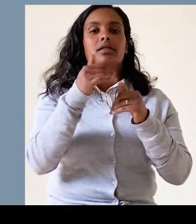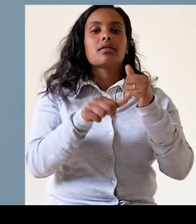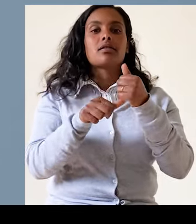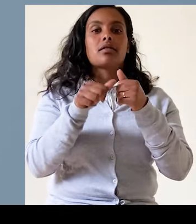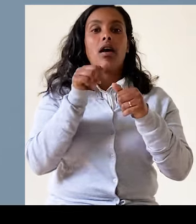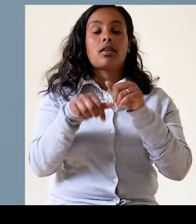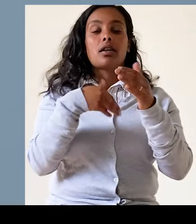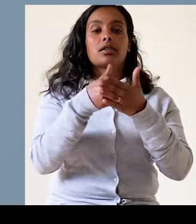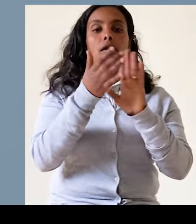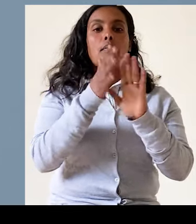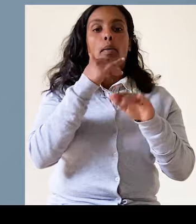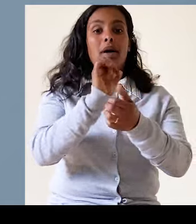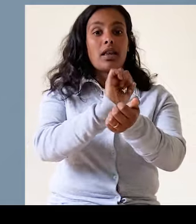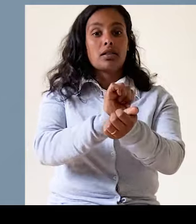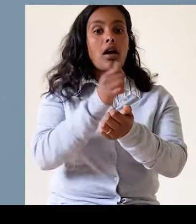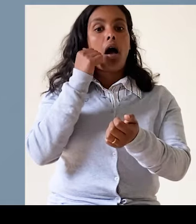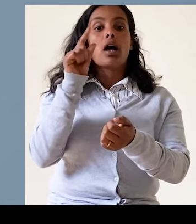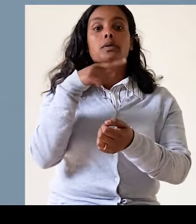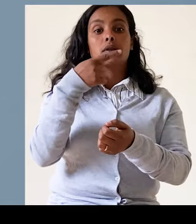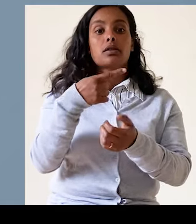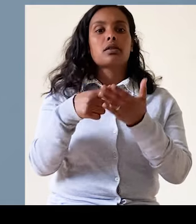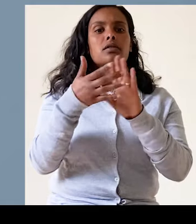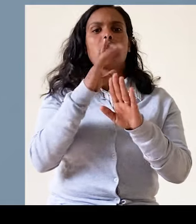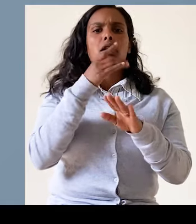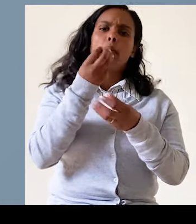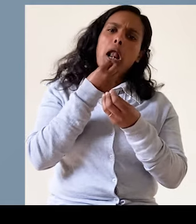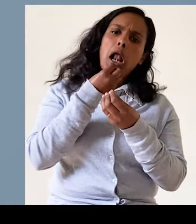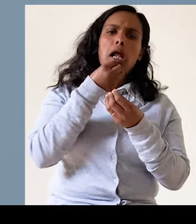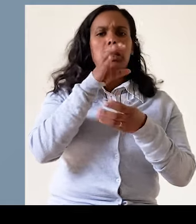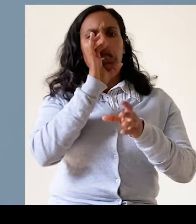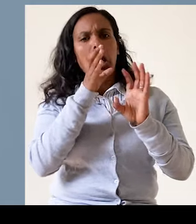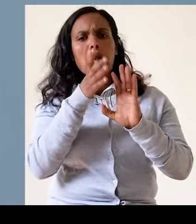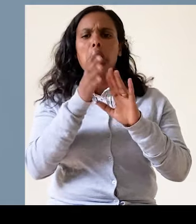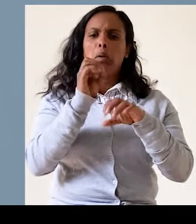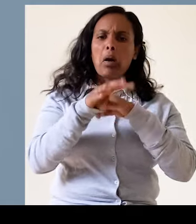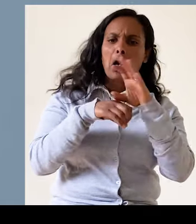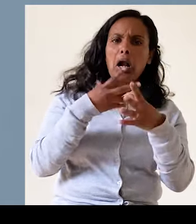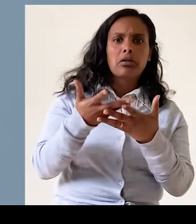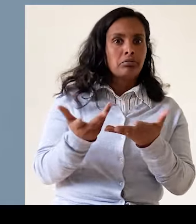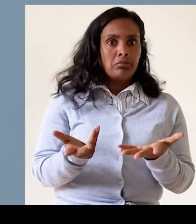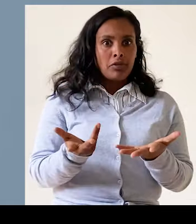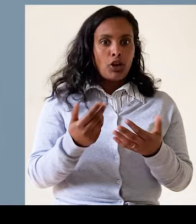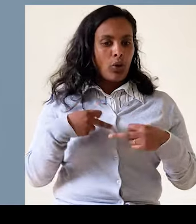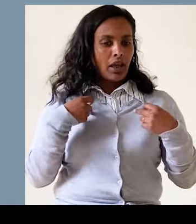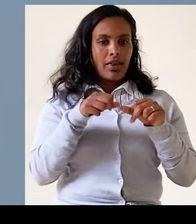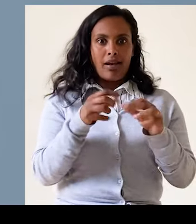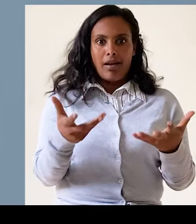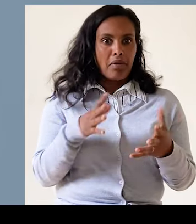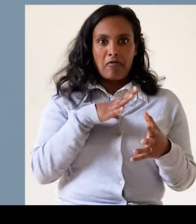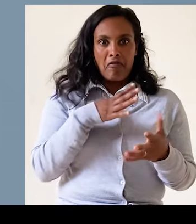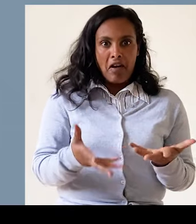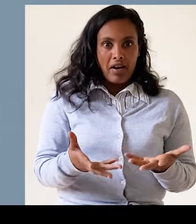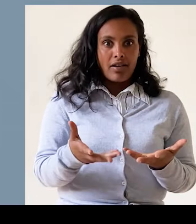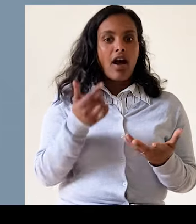ጥቃት አድራሽ በመታሰር አንቺም ስትይ ነበረ፣ እዛ ይበላል፣ ይጠጣል፣ ይጎበኙታል፣ ያማክራል እያልሽ ነበር አይደል? ህይወቱ ይቀጥላል እዛም